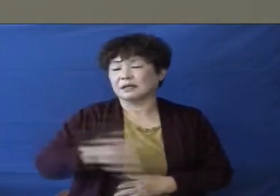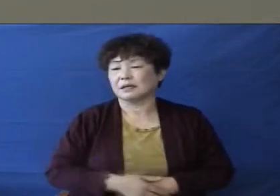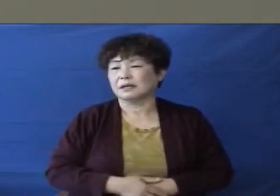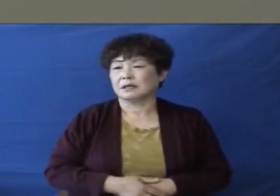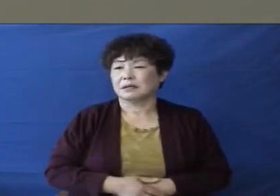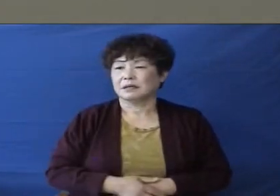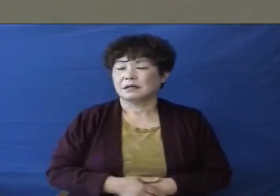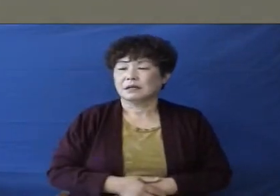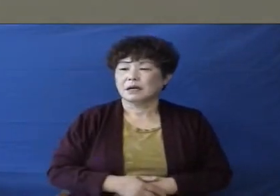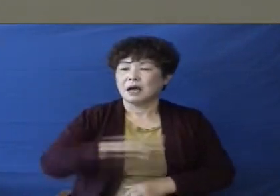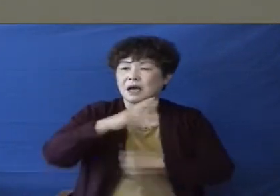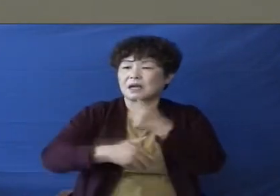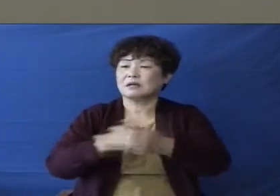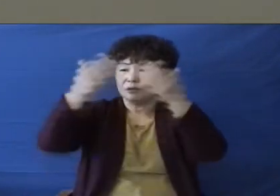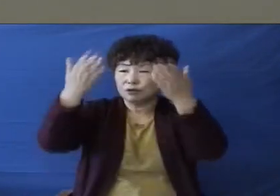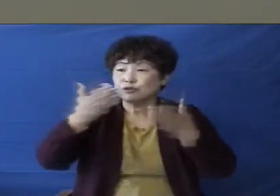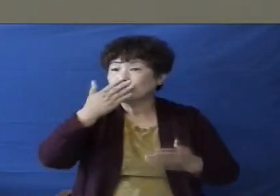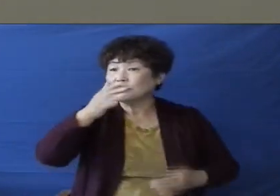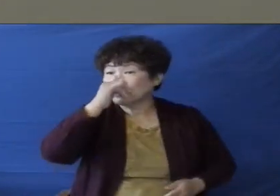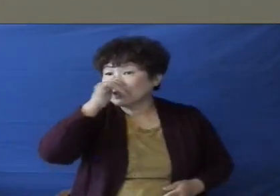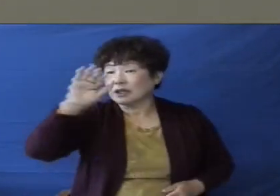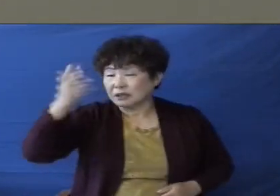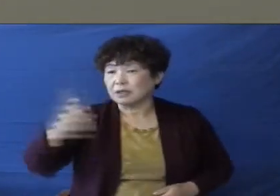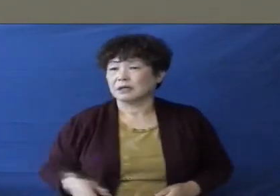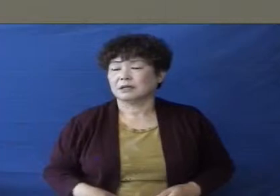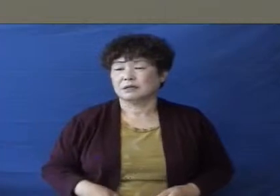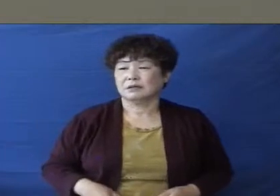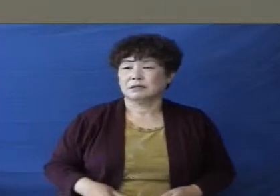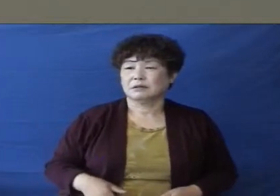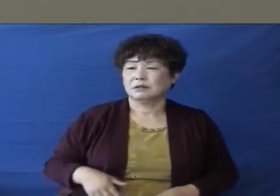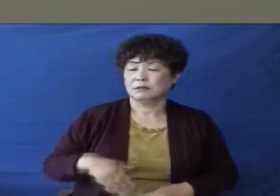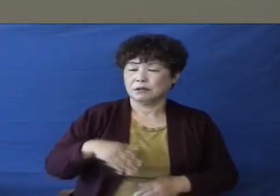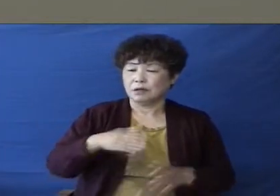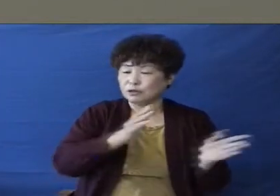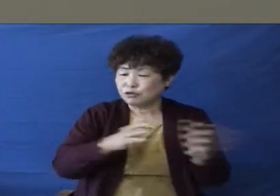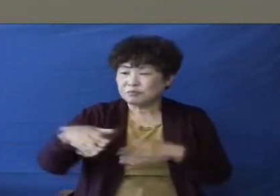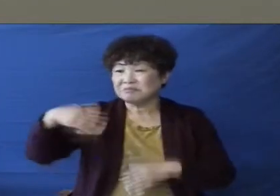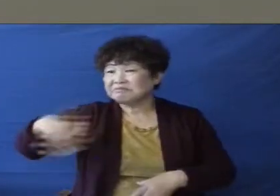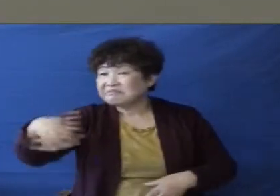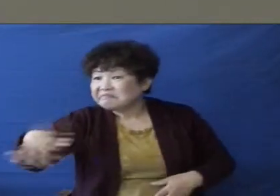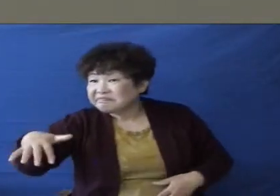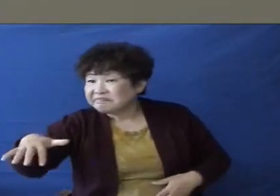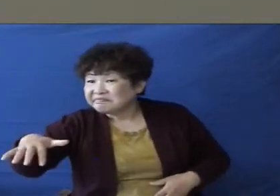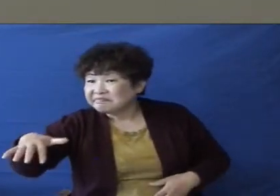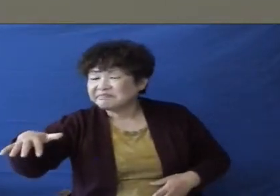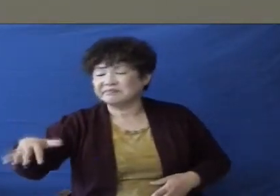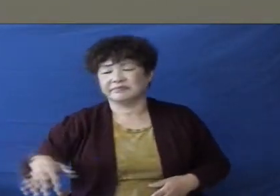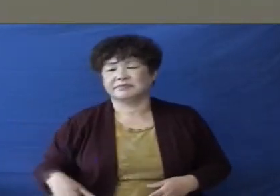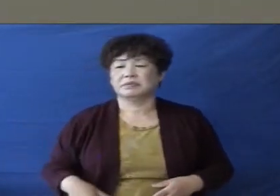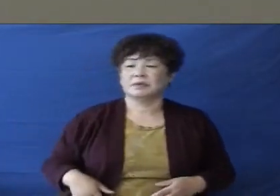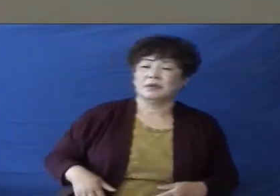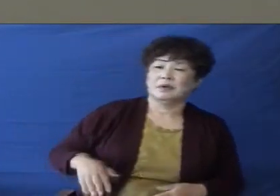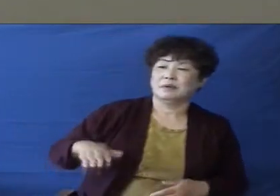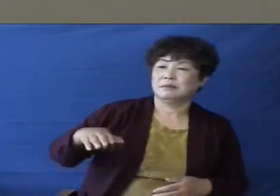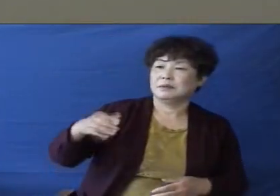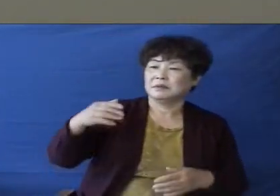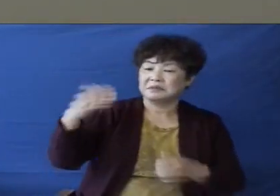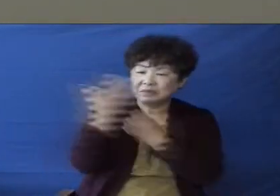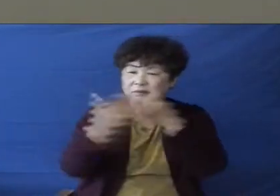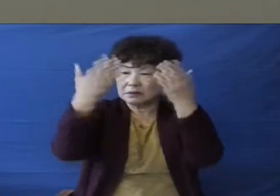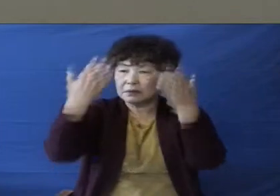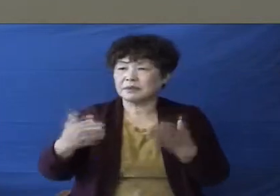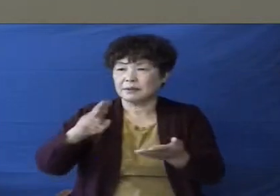하나님이 주실 수도 있습니다 이제 준비가 됐다고 주셨는데 도 변질되는 것이 너무 많기